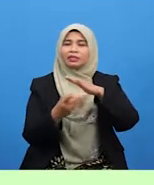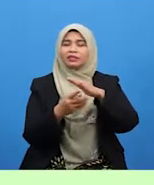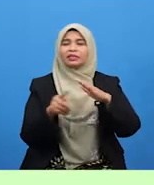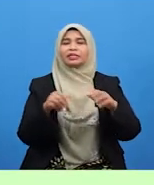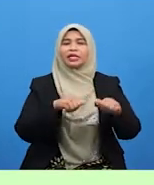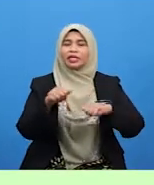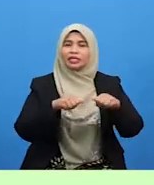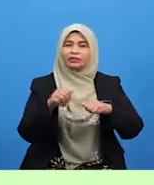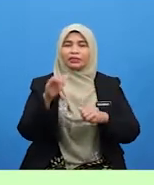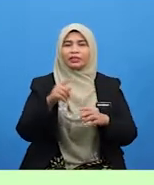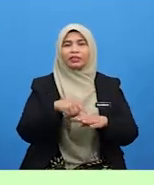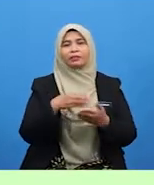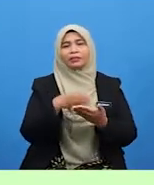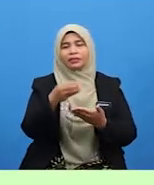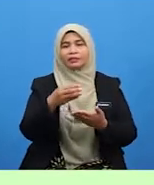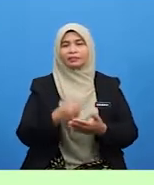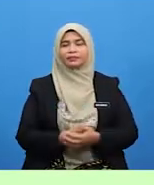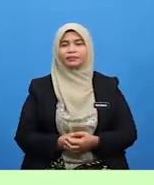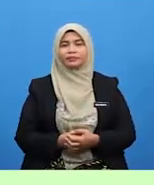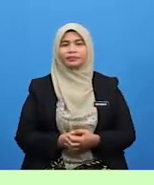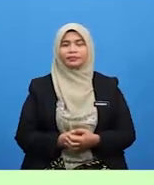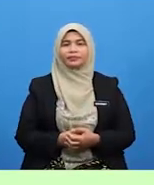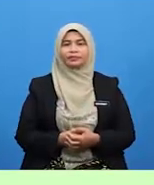berdasarkan aktiviti yang diberikan.